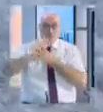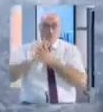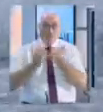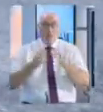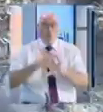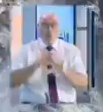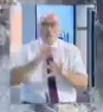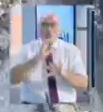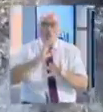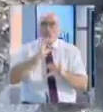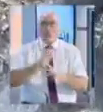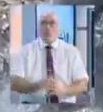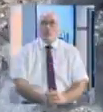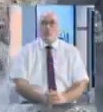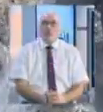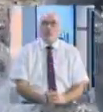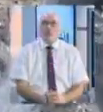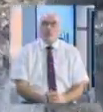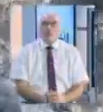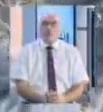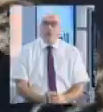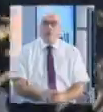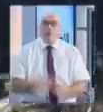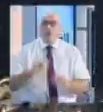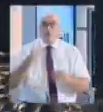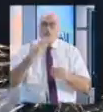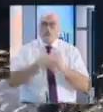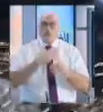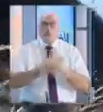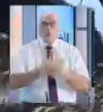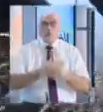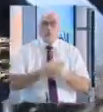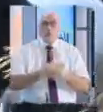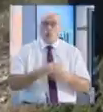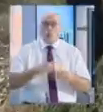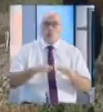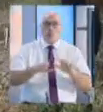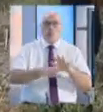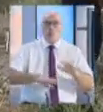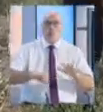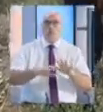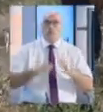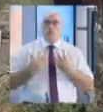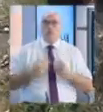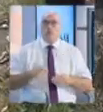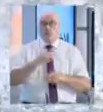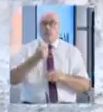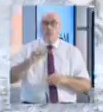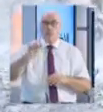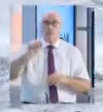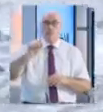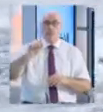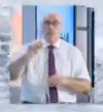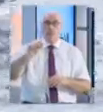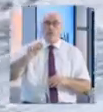جلمة، وإن كان محيط تدخل على مستوى جميع هذه الحرائق يتعدى 120 كيلومتر،